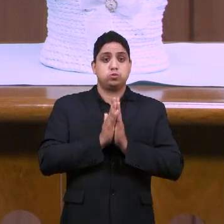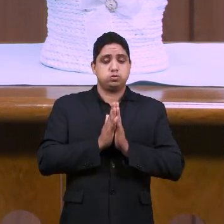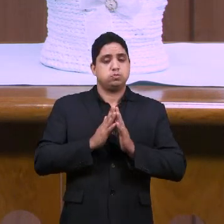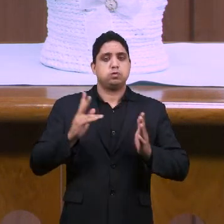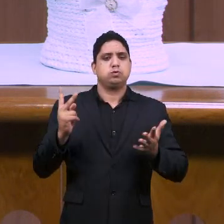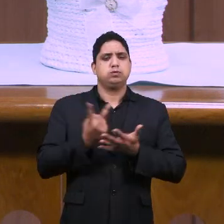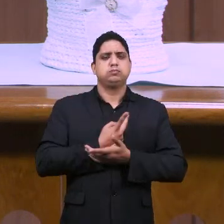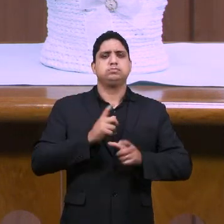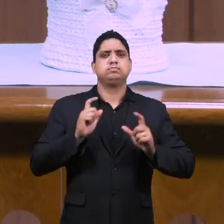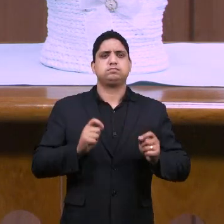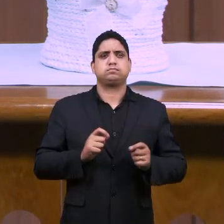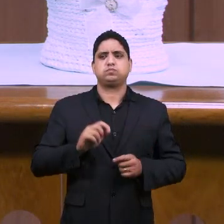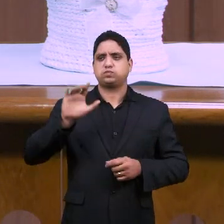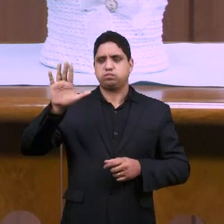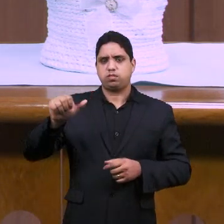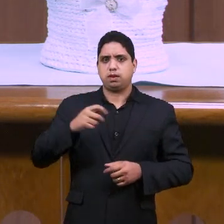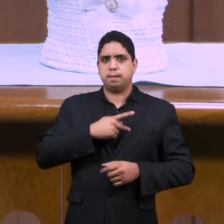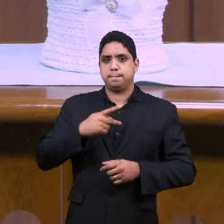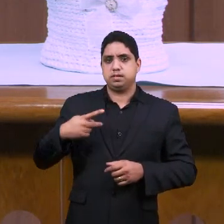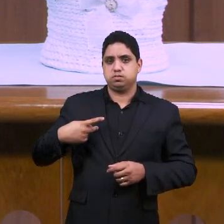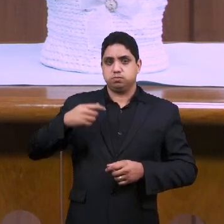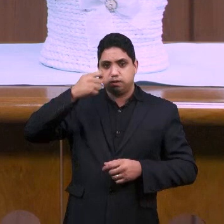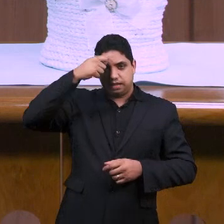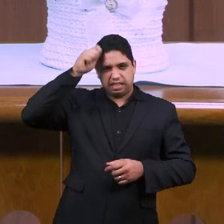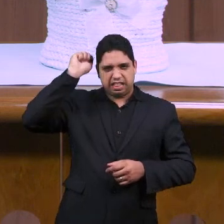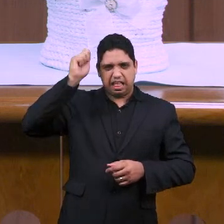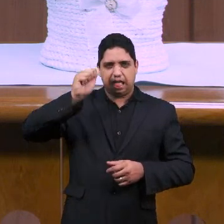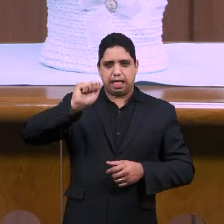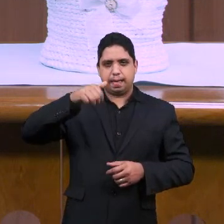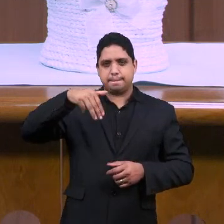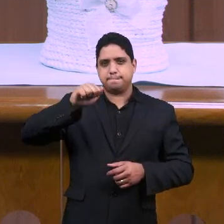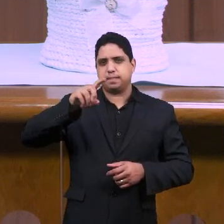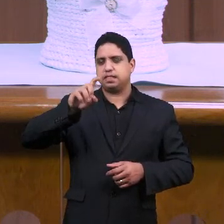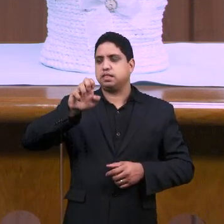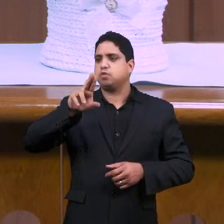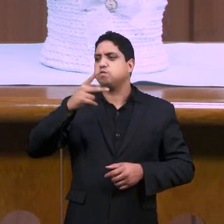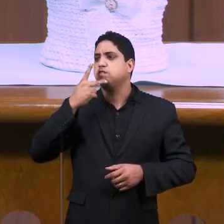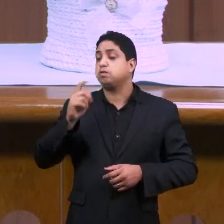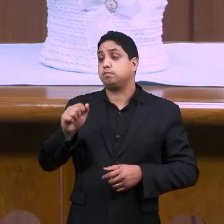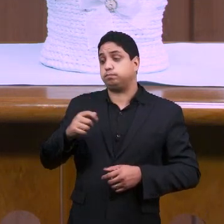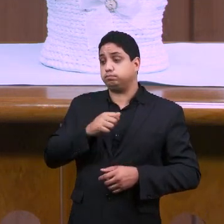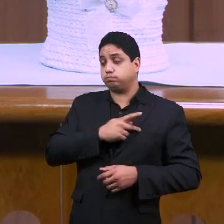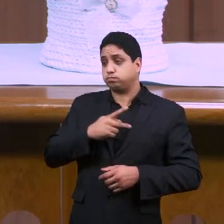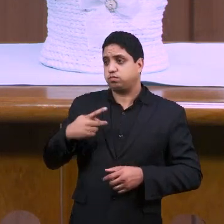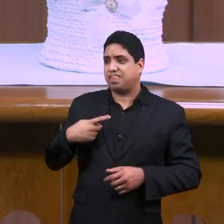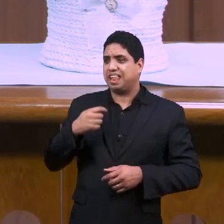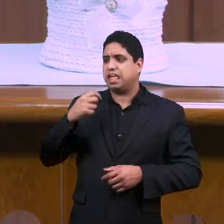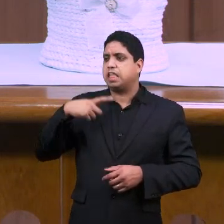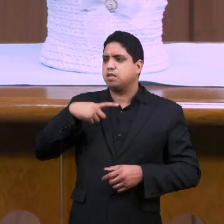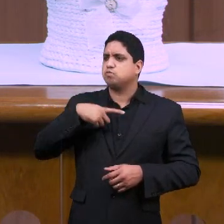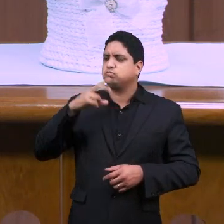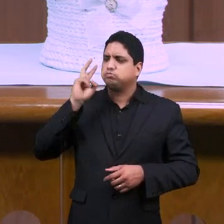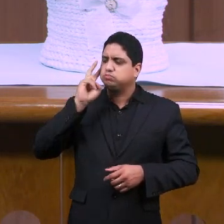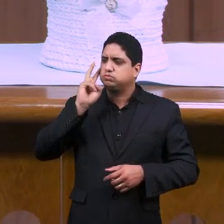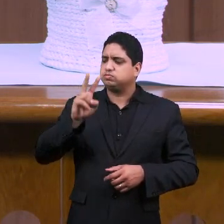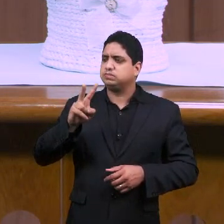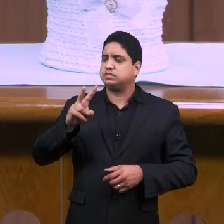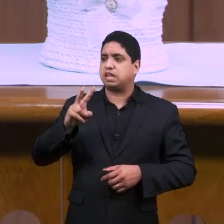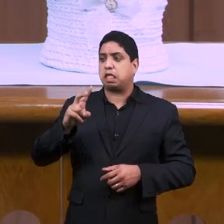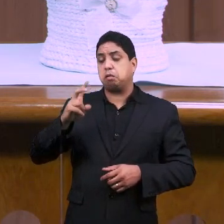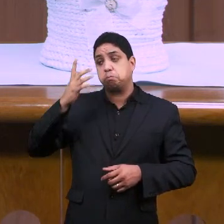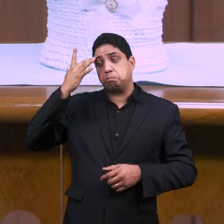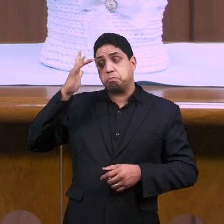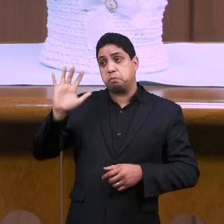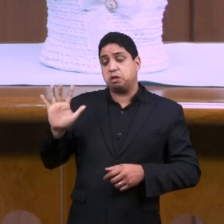le groupe d'intercession. Elle a appelé le pasteur Amadeu. Elle a dit, pasteur Amadeu, j'ai eu